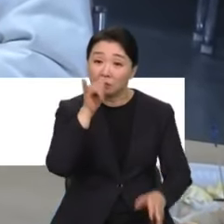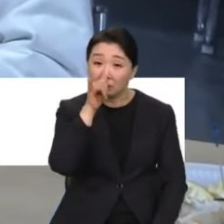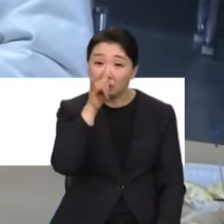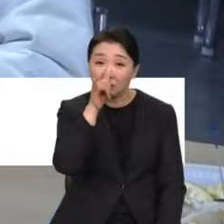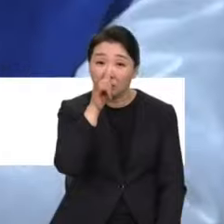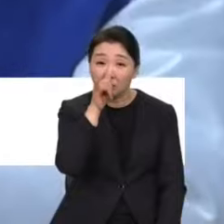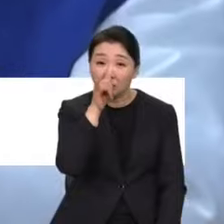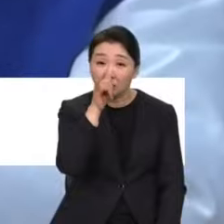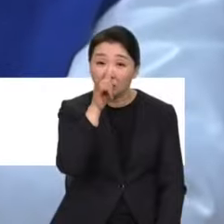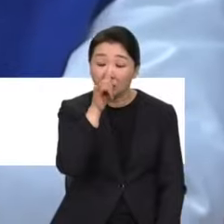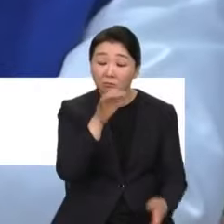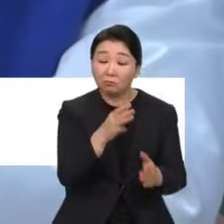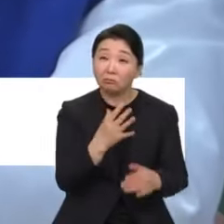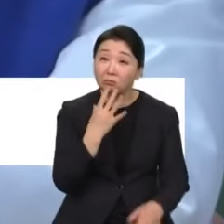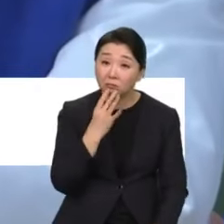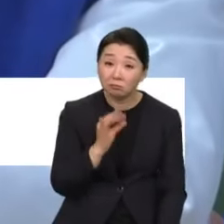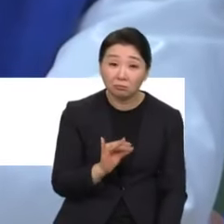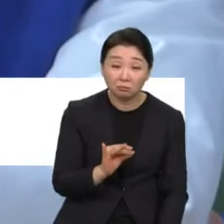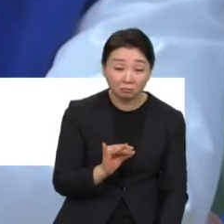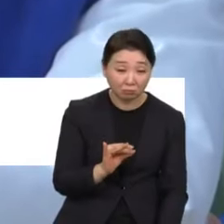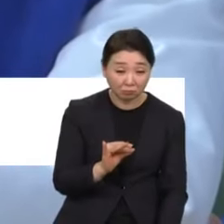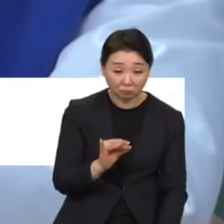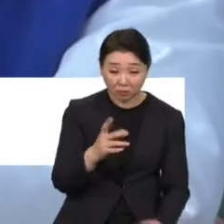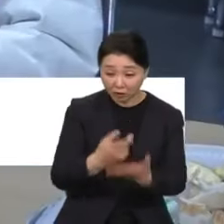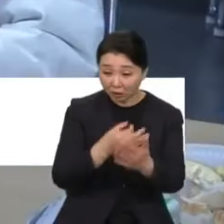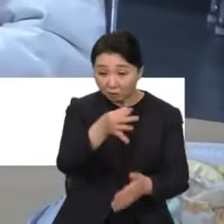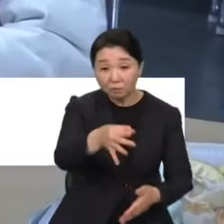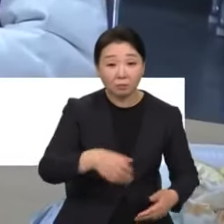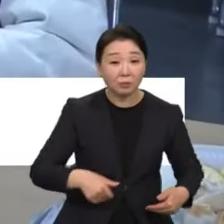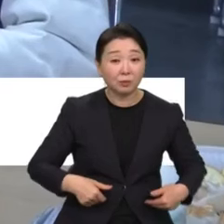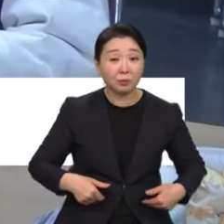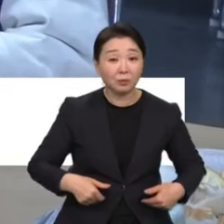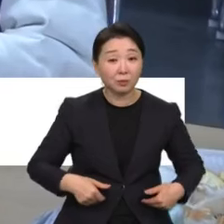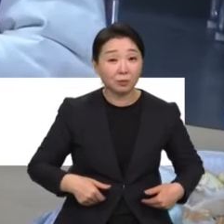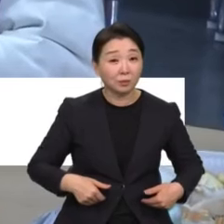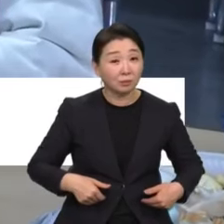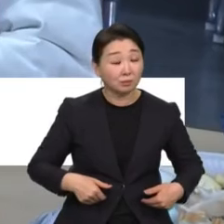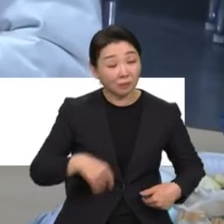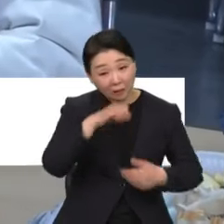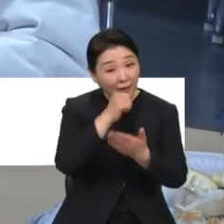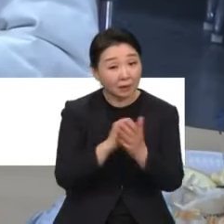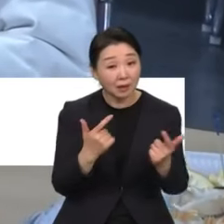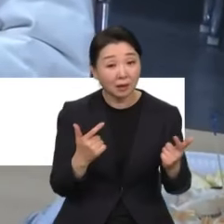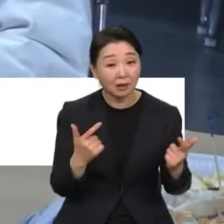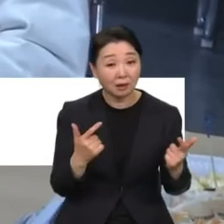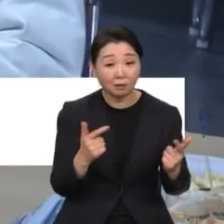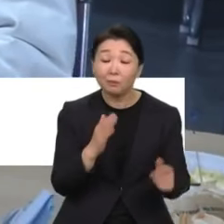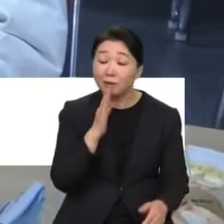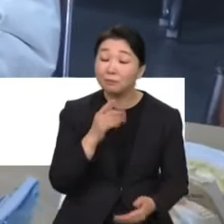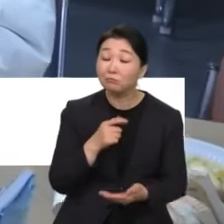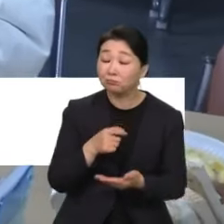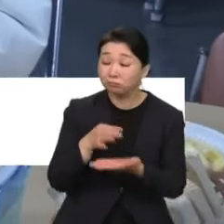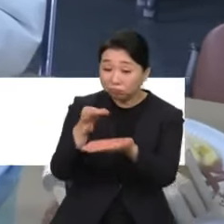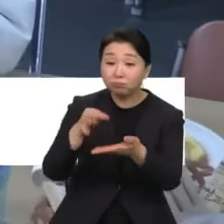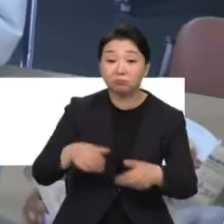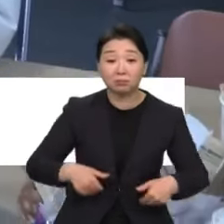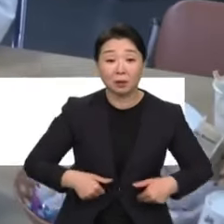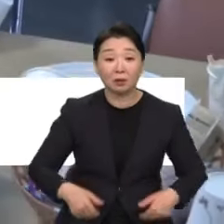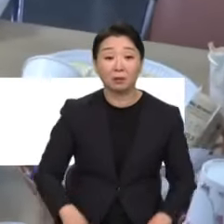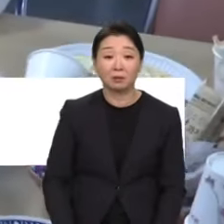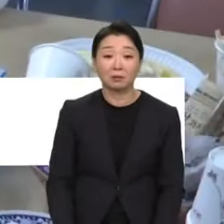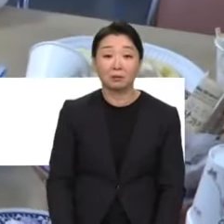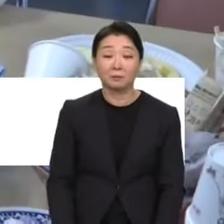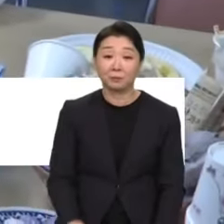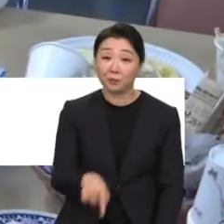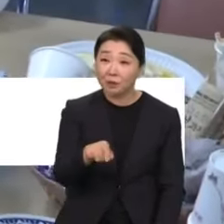나왔으면은 당연히 납부를 하셔야 되는 거 아닌가요? 아, 그렇죠. 납부해야지. 네. 나